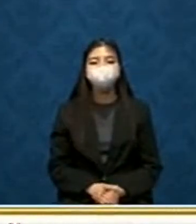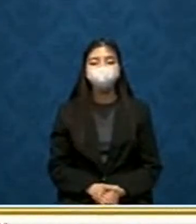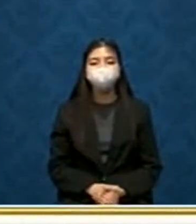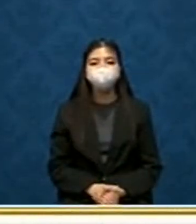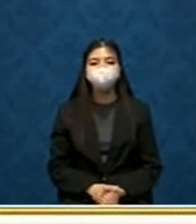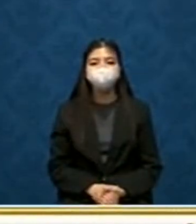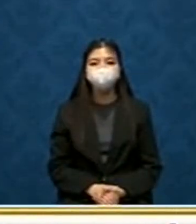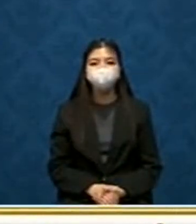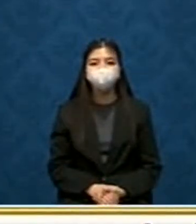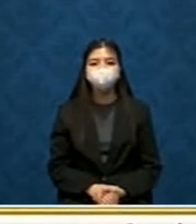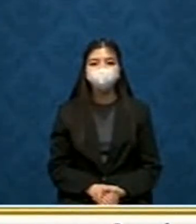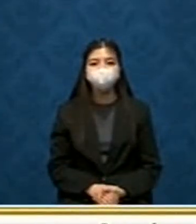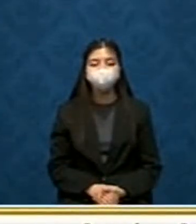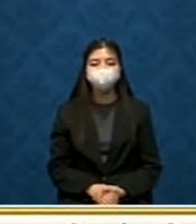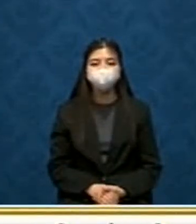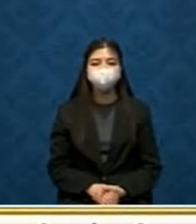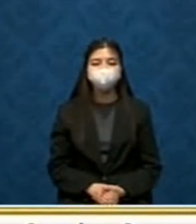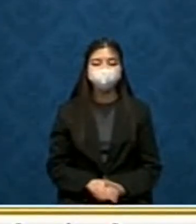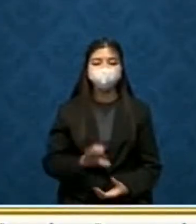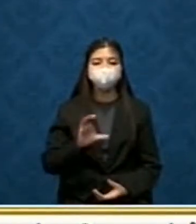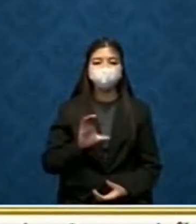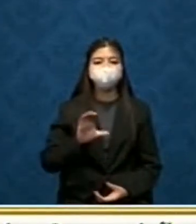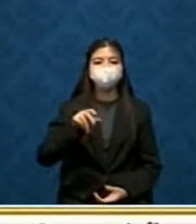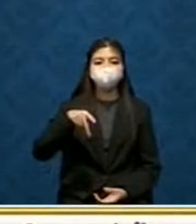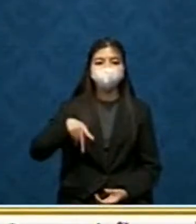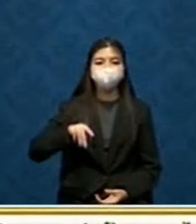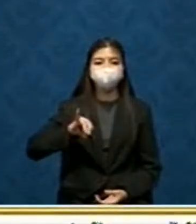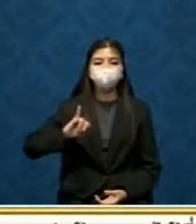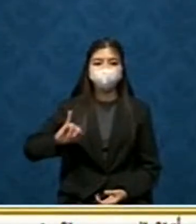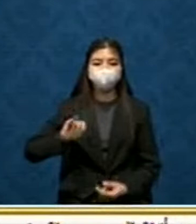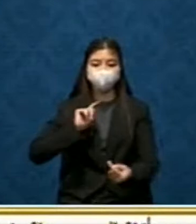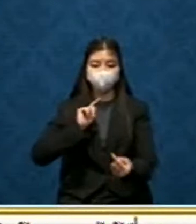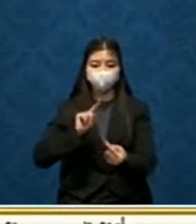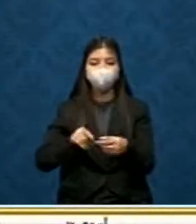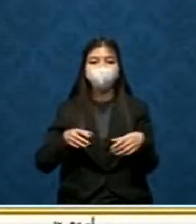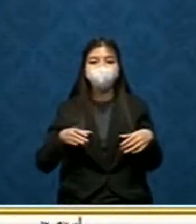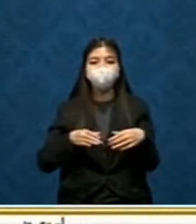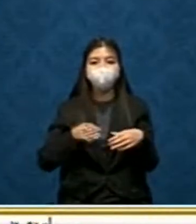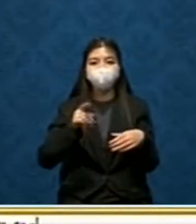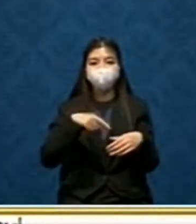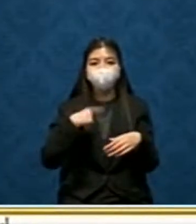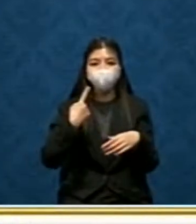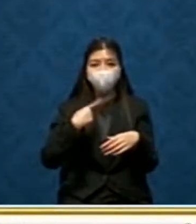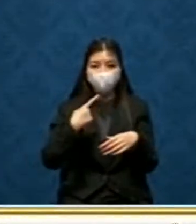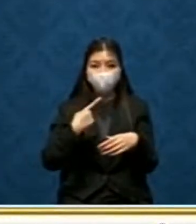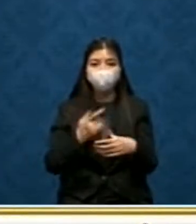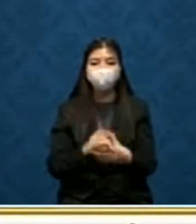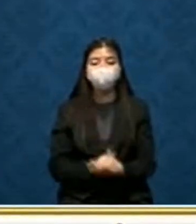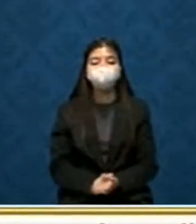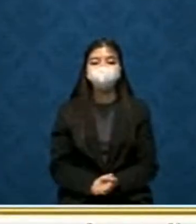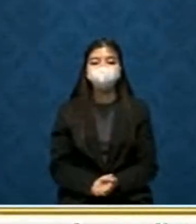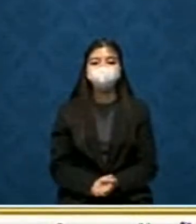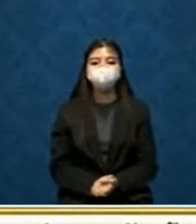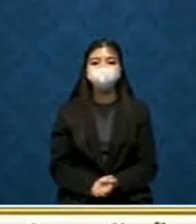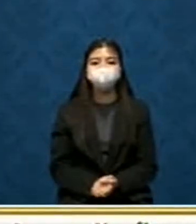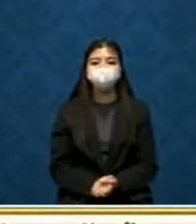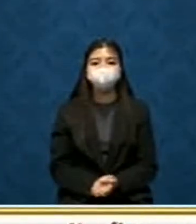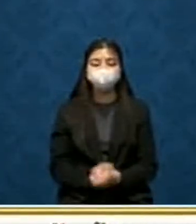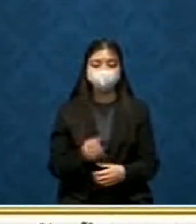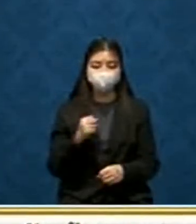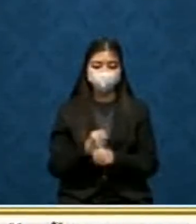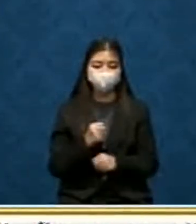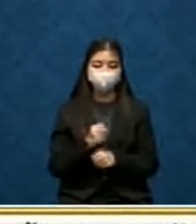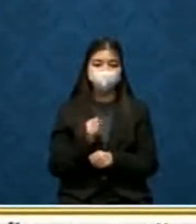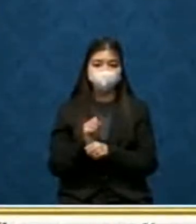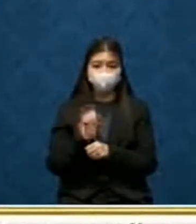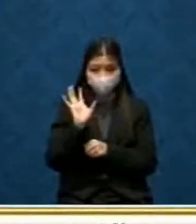CPI มันเกี่ยวขกบพกไหนอ่ะกันแก้งท่ดที่ไหนอ่ะเขาเป็องคกระ